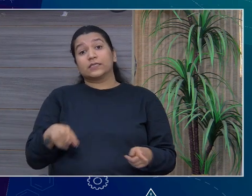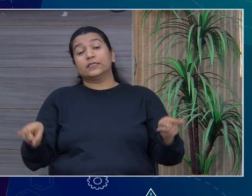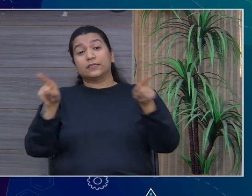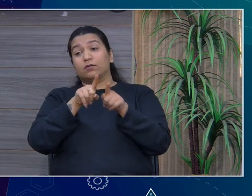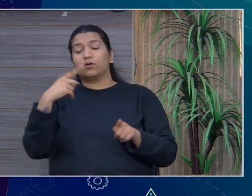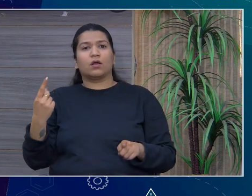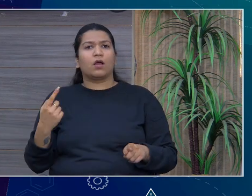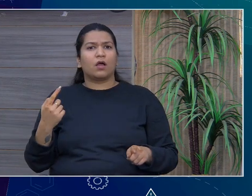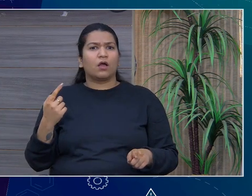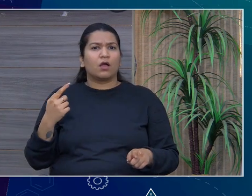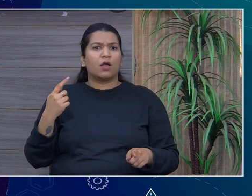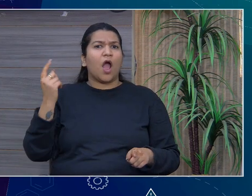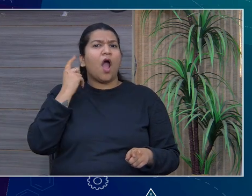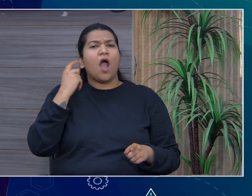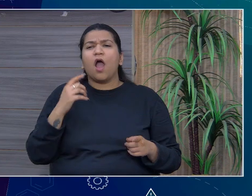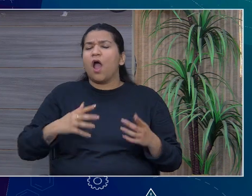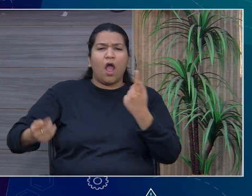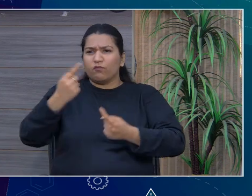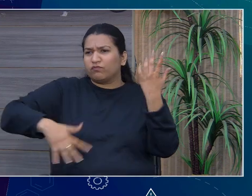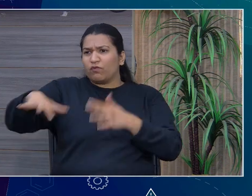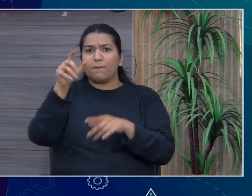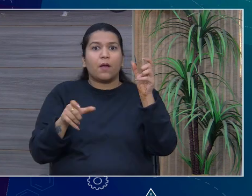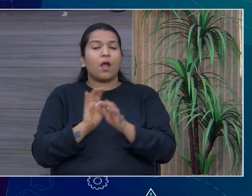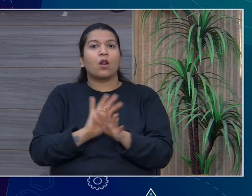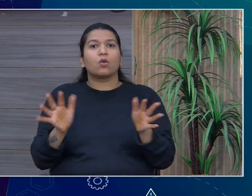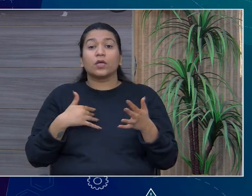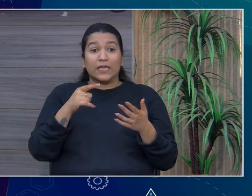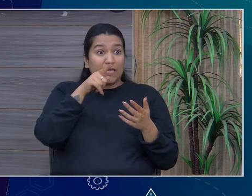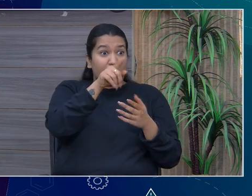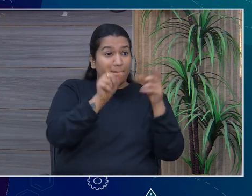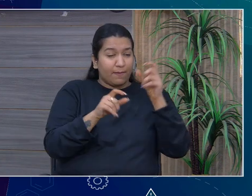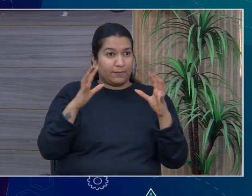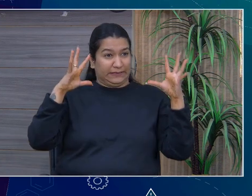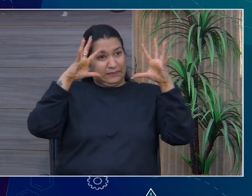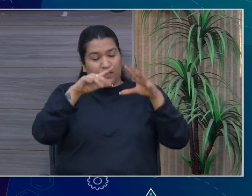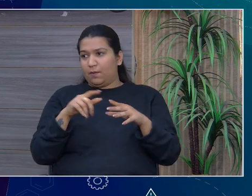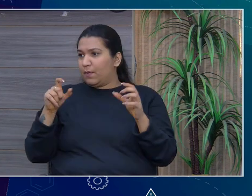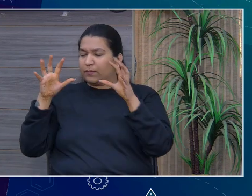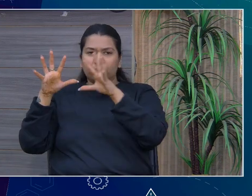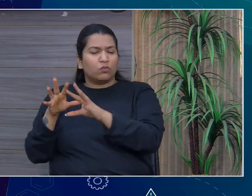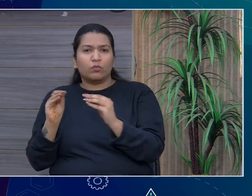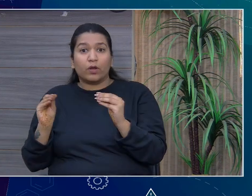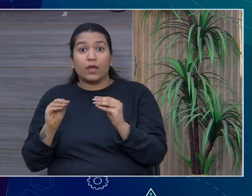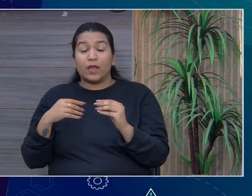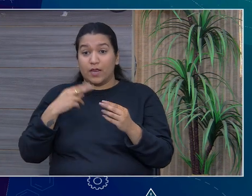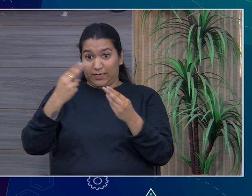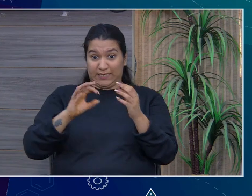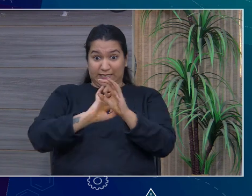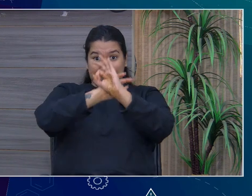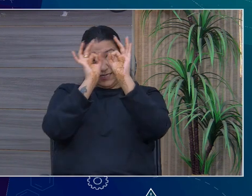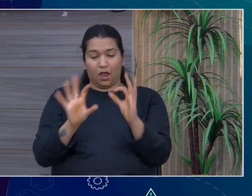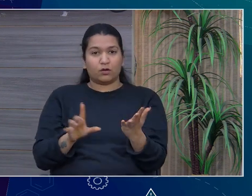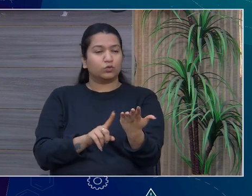सामने है कि जहाँ पर बहुत ज़्यादा आवाजाही नहीं है, तो वो दोनों अलग अलग चित्र क्या कहने की कोशिश करते हैं। जब वो चित्र बन के तैयार हो